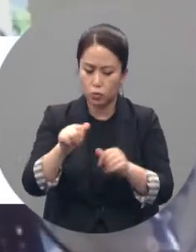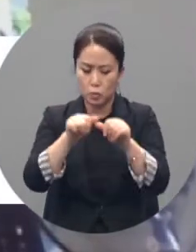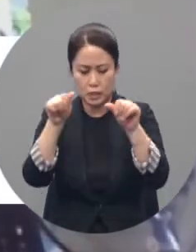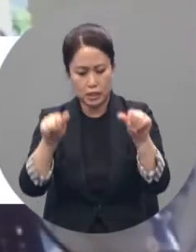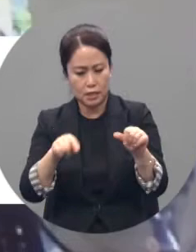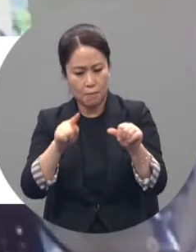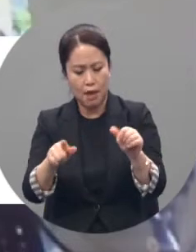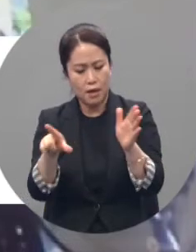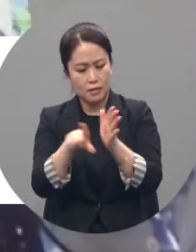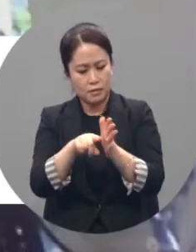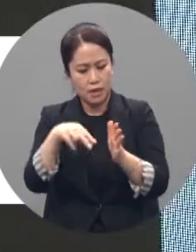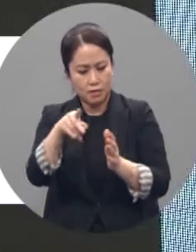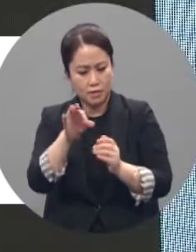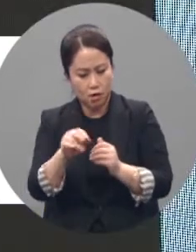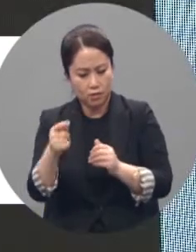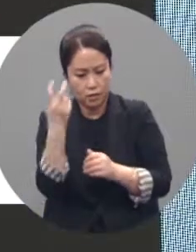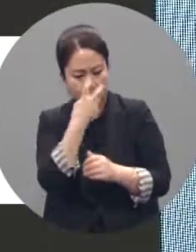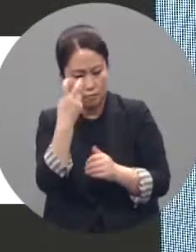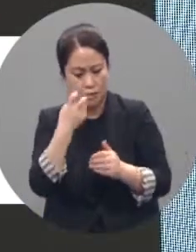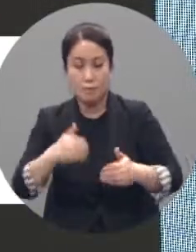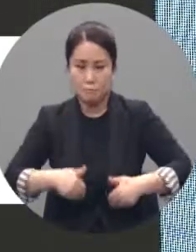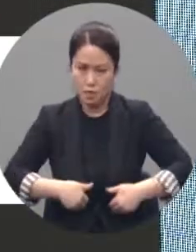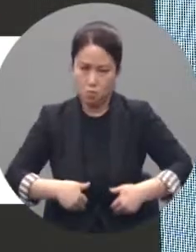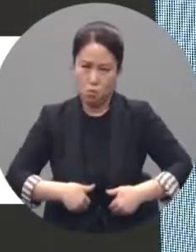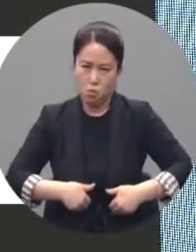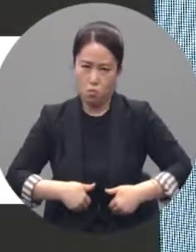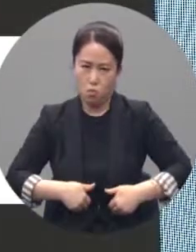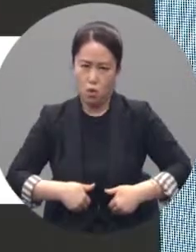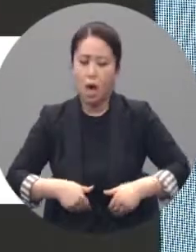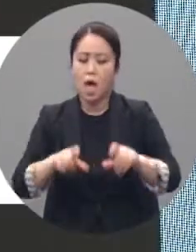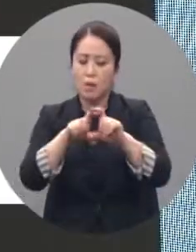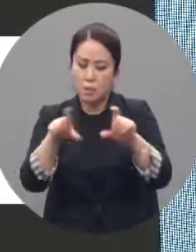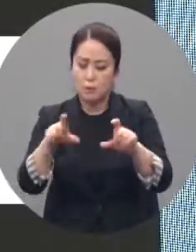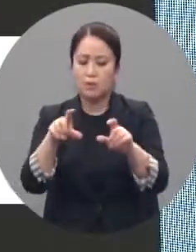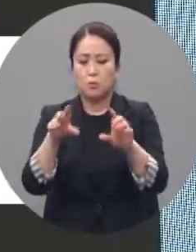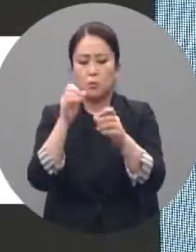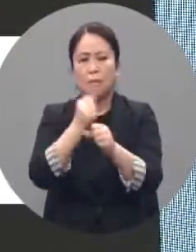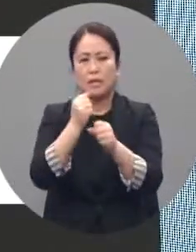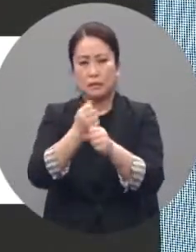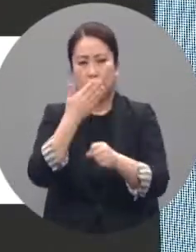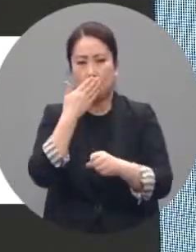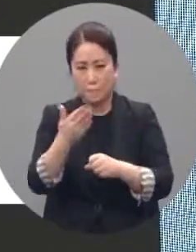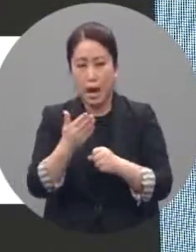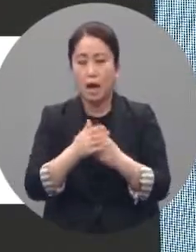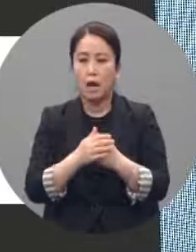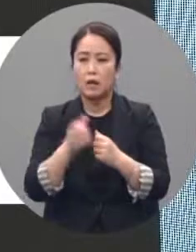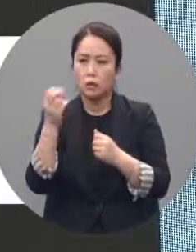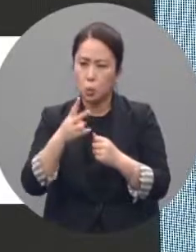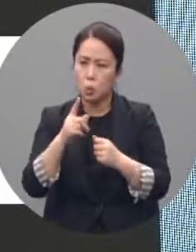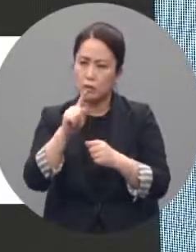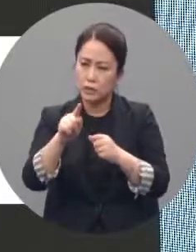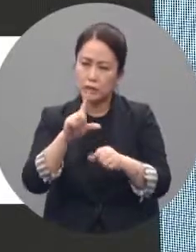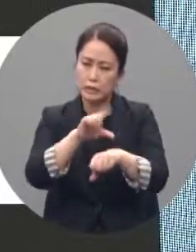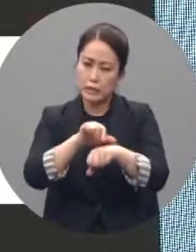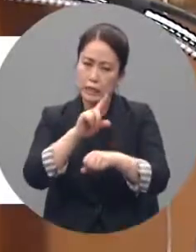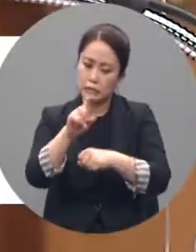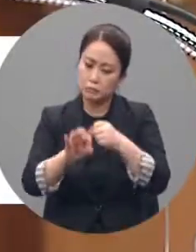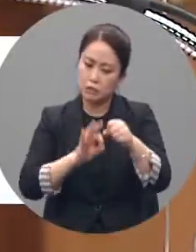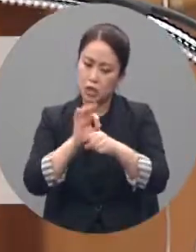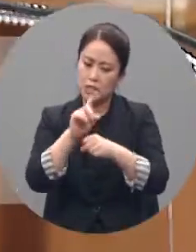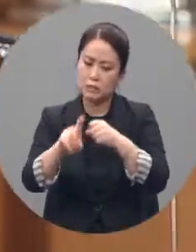시스템의 신뢰성 등을 검증을 해야만 상용화로 갈 수 있고 10년 내지 15년 후